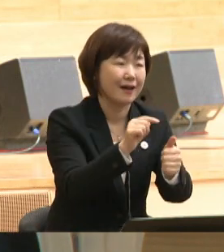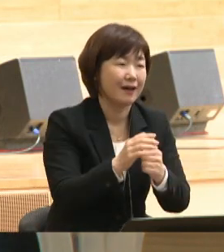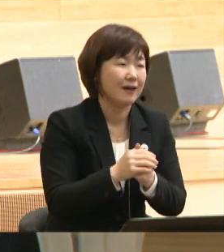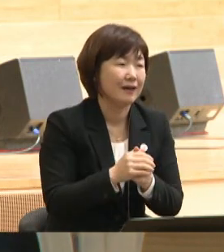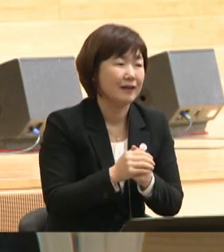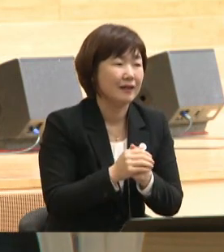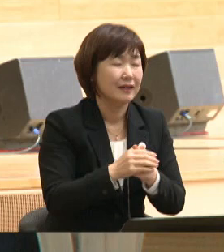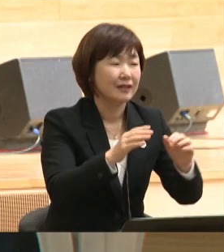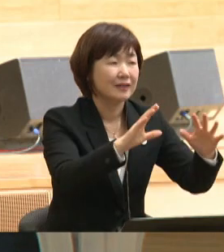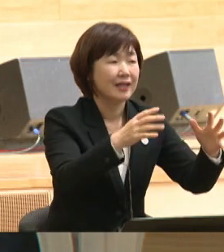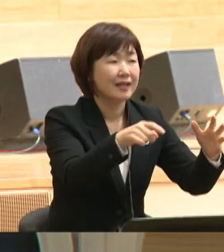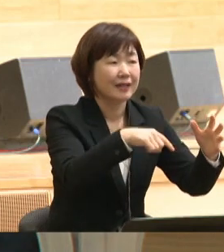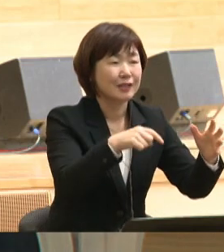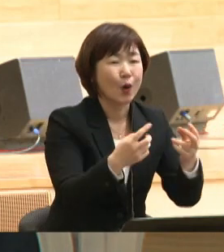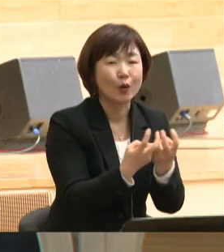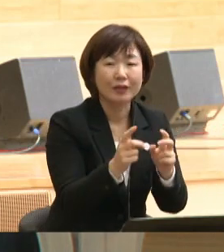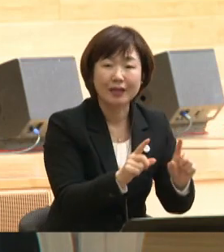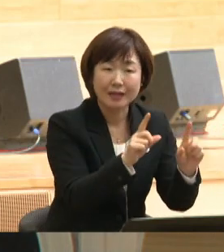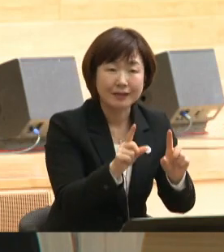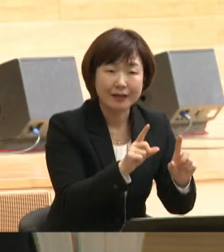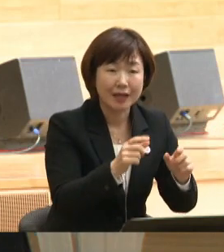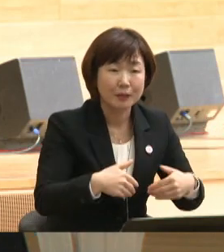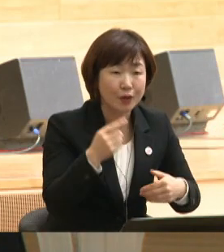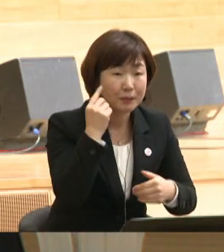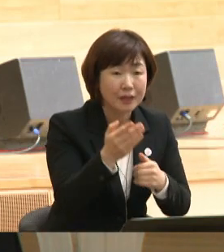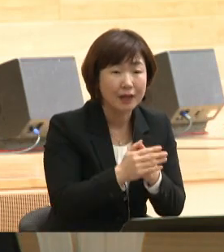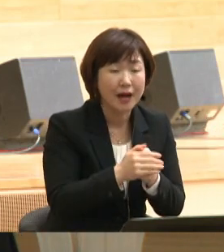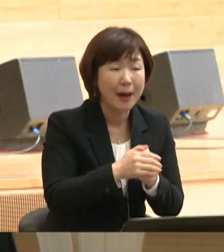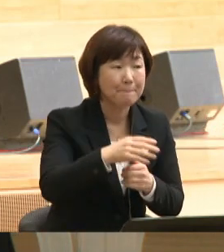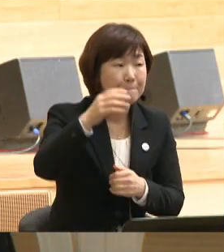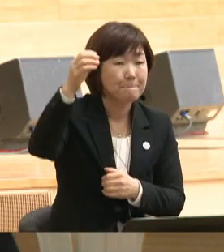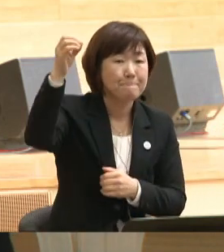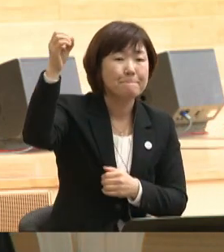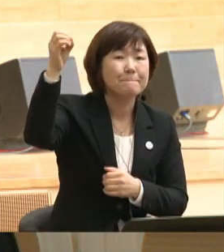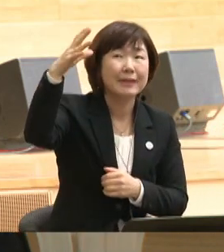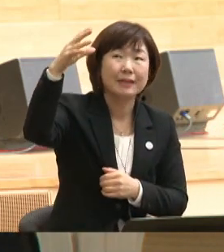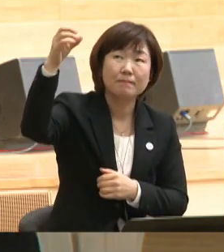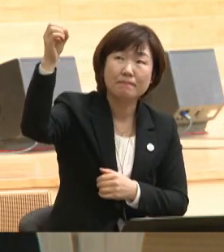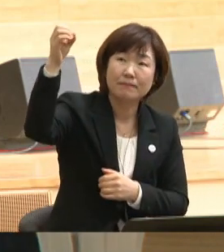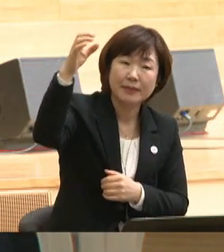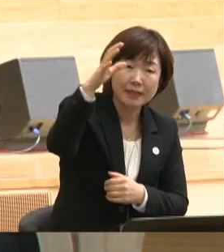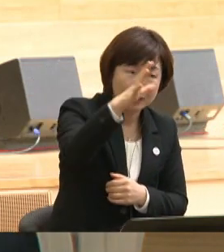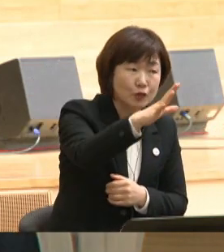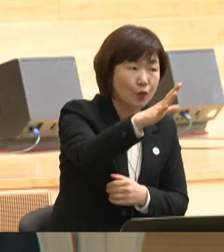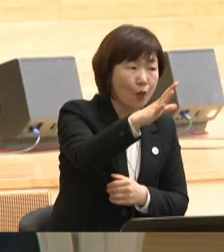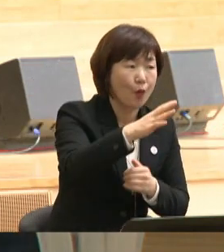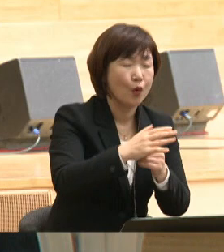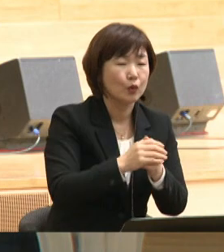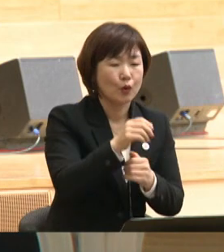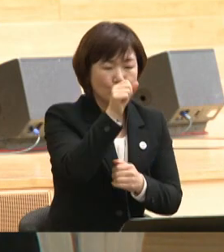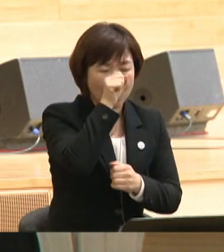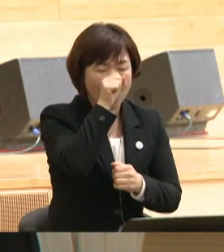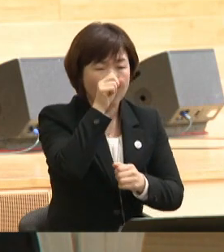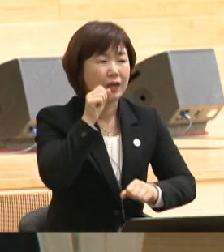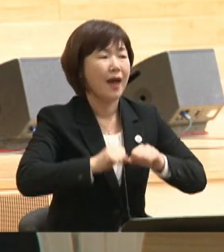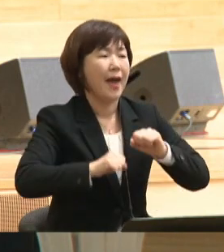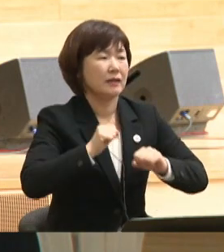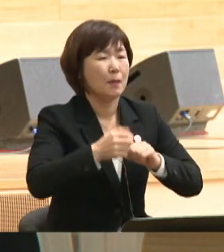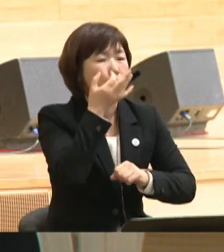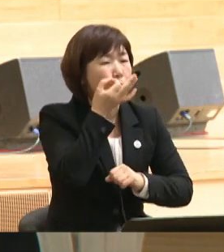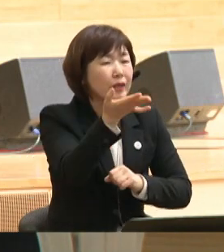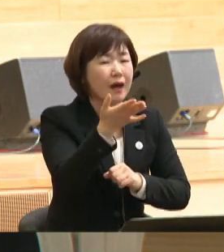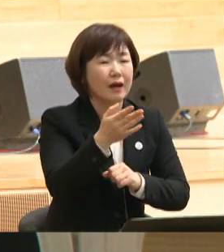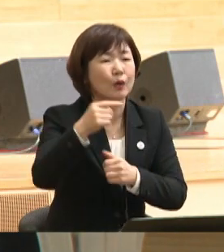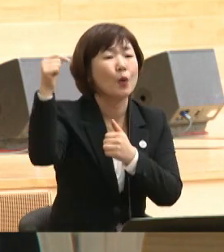여러분 세상 속에서 어떻게 살라고 말합니까 빛을 비추어 내고 착한 행실을 보이라고 말하고